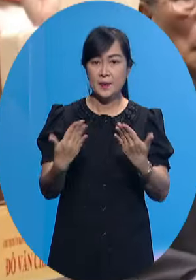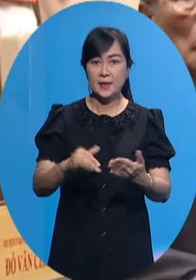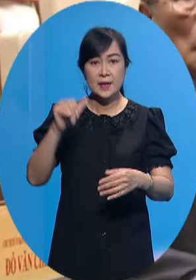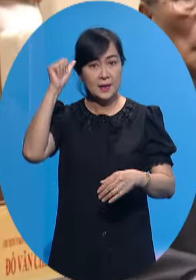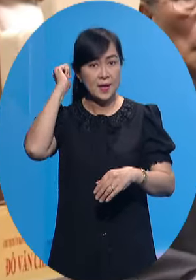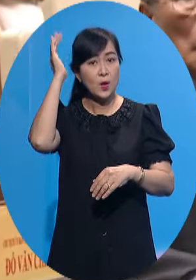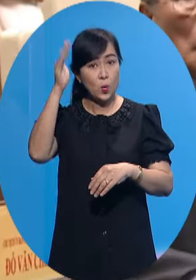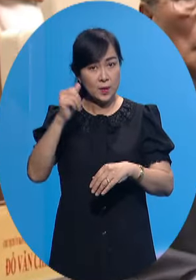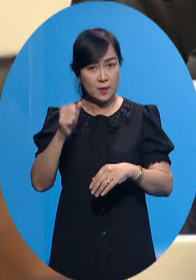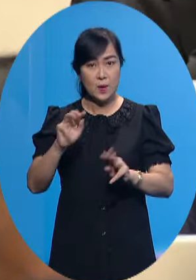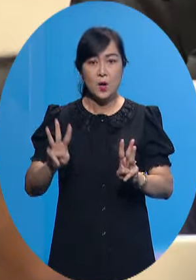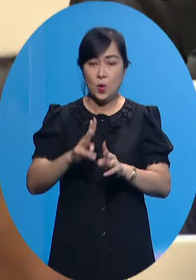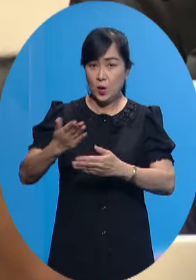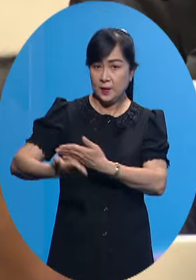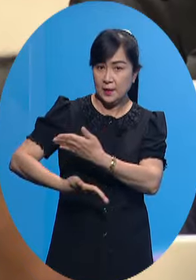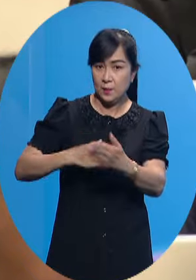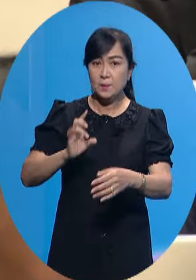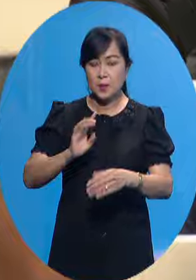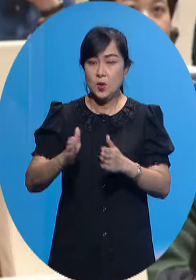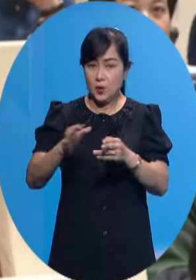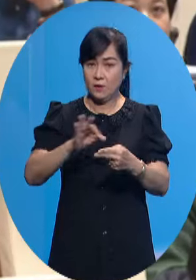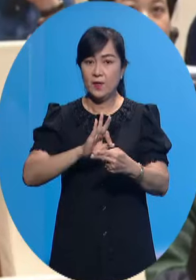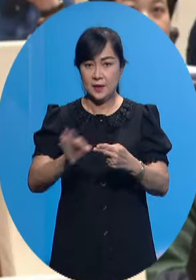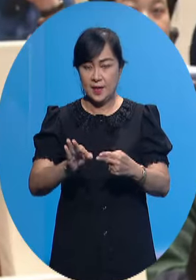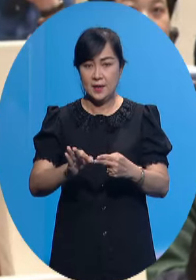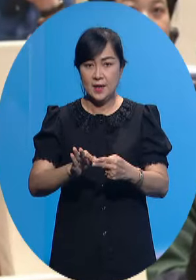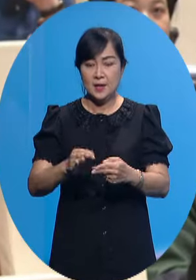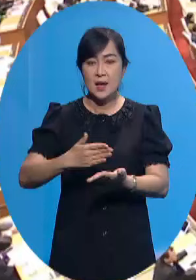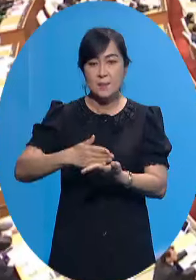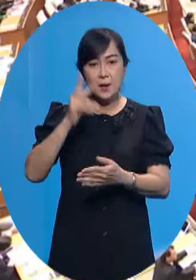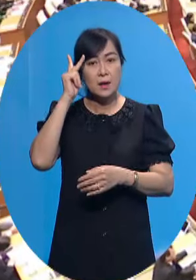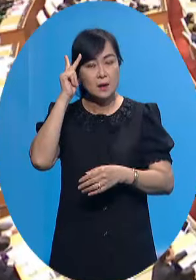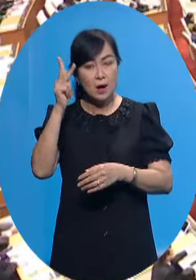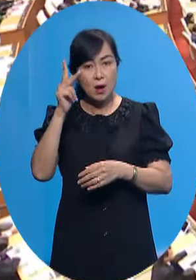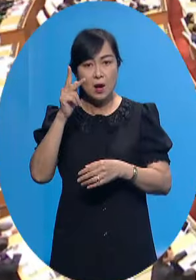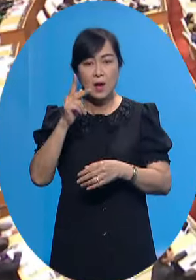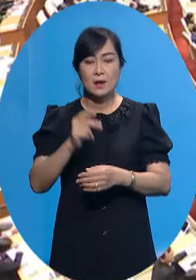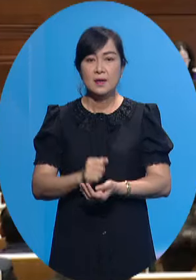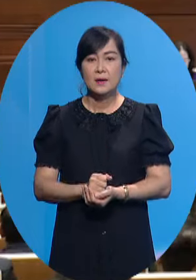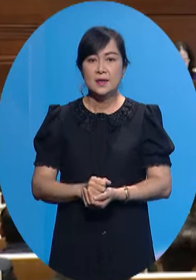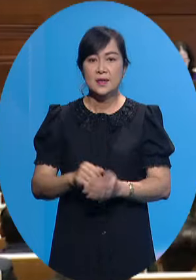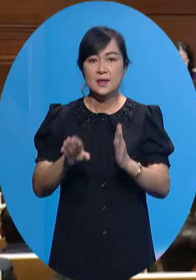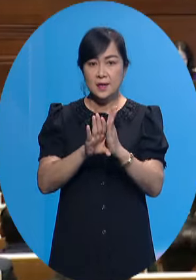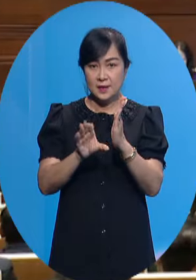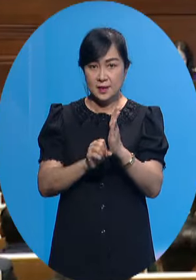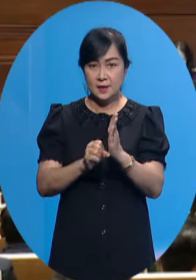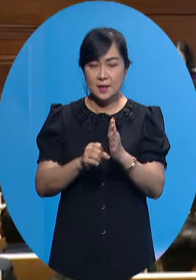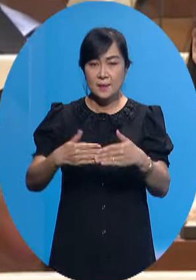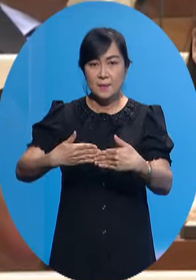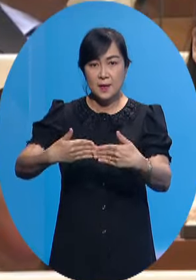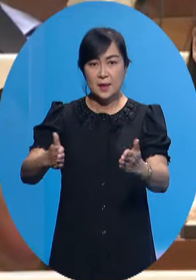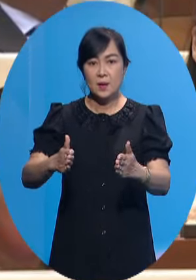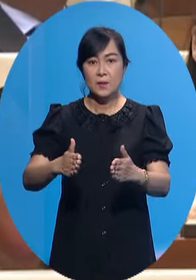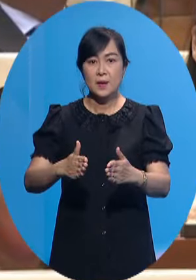có ý nghĩa quan trọng quốc hội sẽ thảo luận quyết định nhiều vấn đề để kịp thời tháo gỡ khó khăn vướng mắt về thể chế chính sách khơi thông nguồn lực